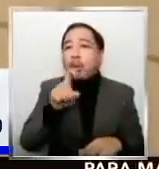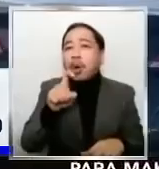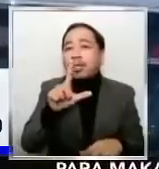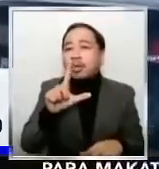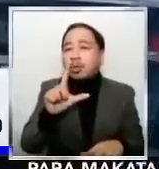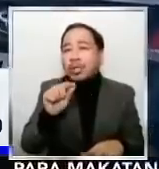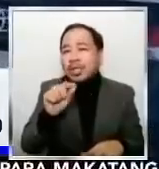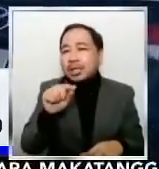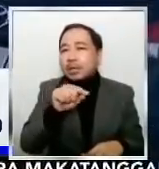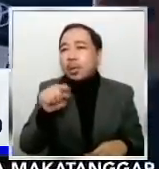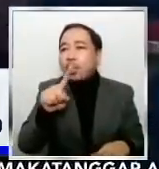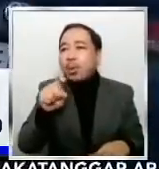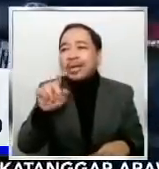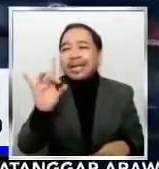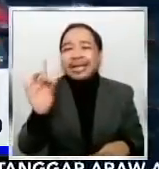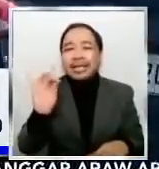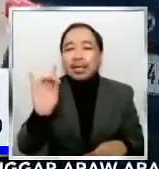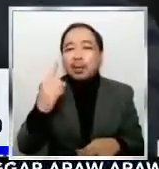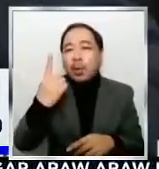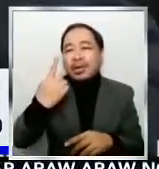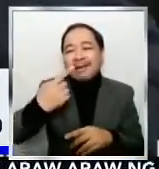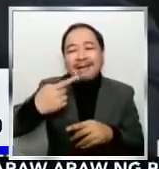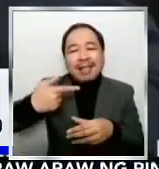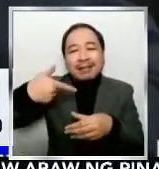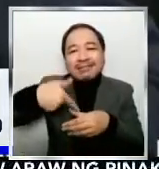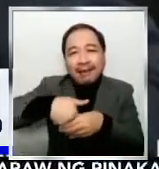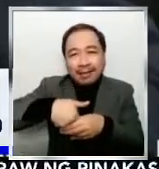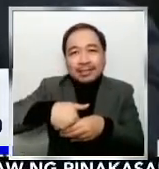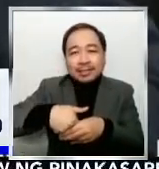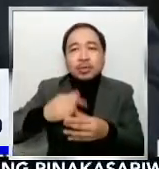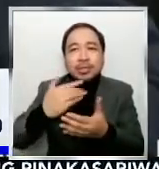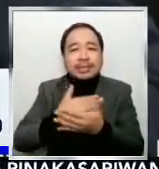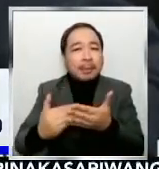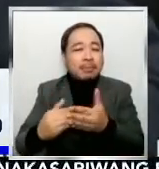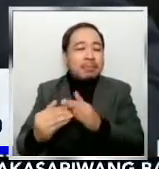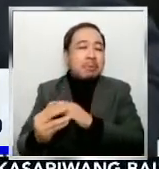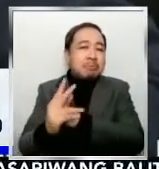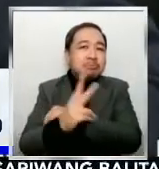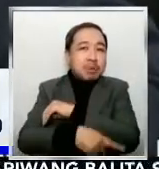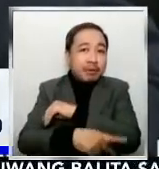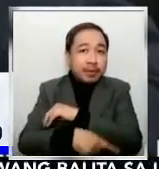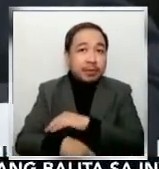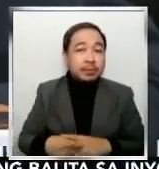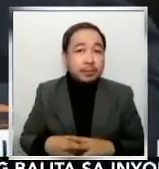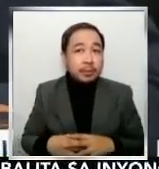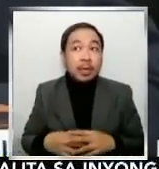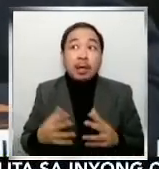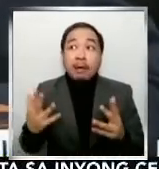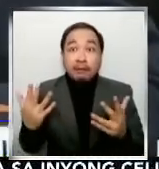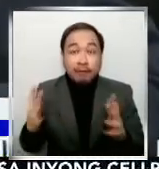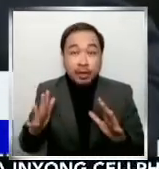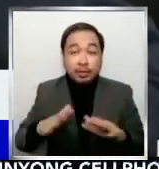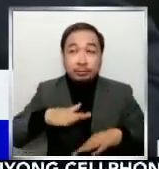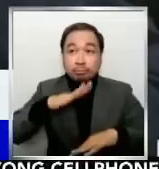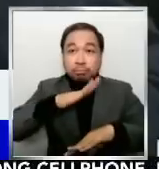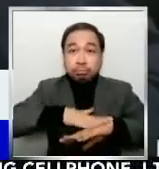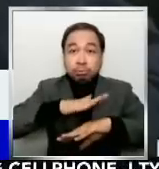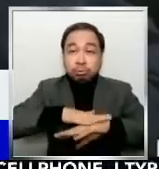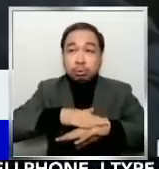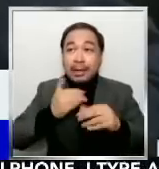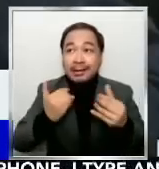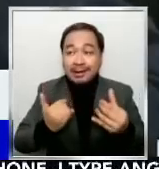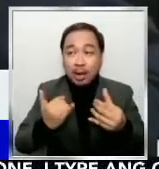gasolina sa ilang mga nasalantang probinsya. After ho na reprimand, ang prices ho ngayon, like sa